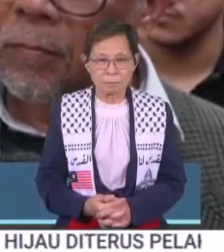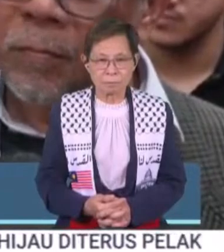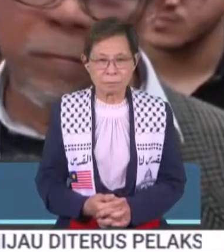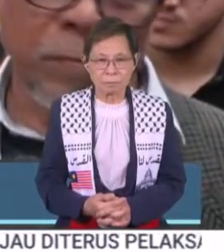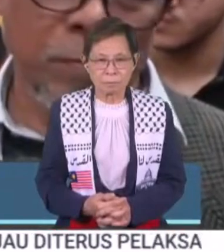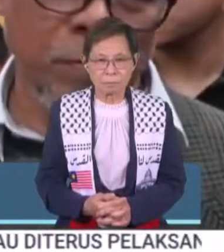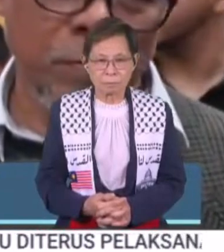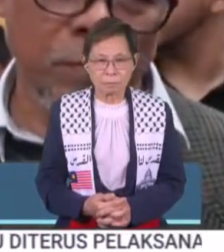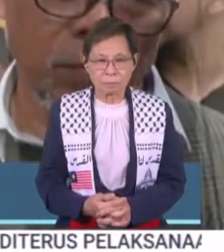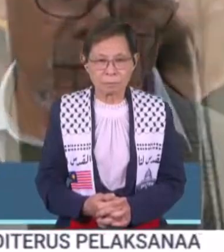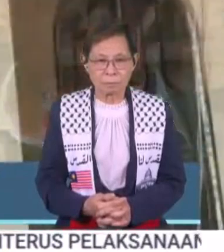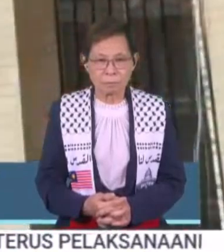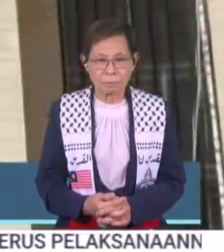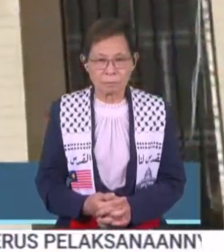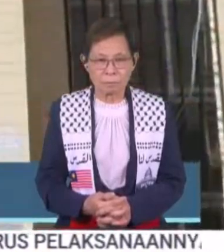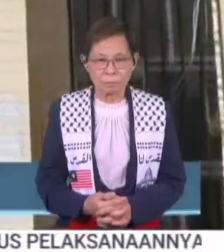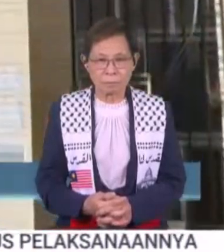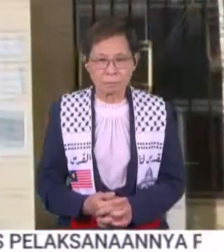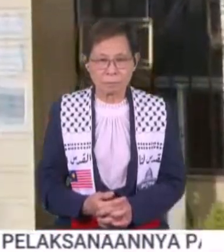التخصصات